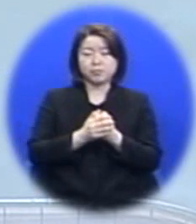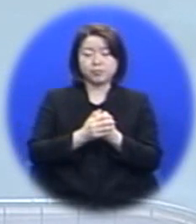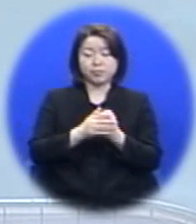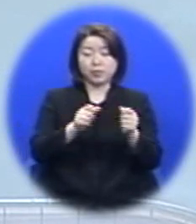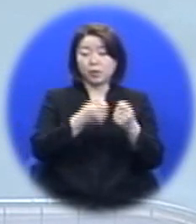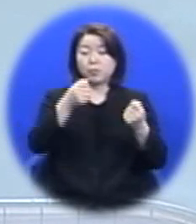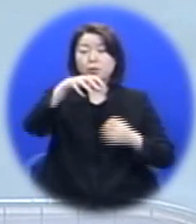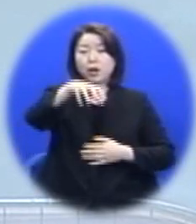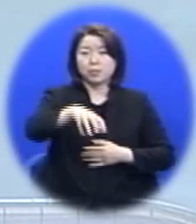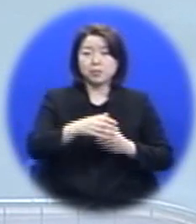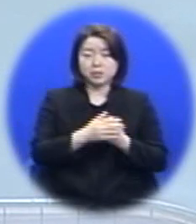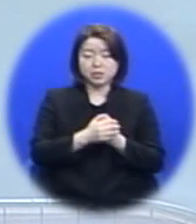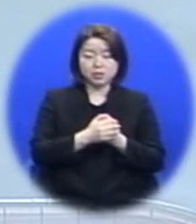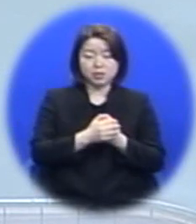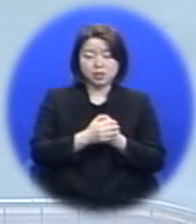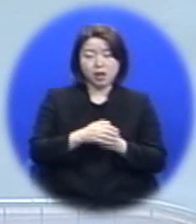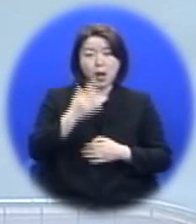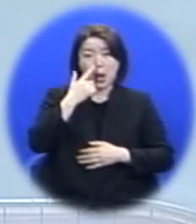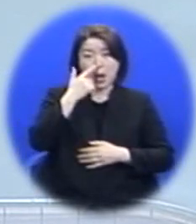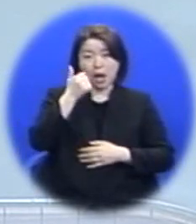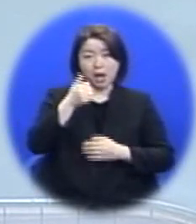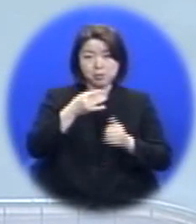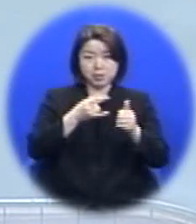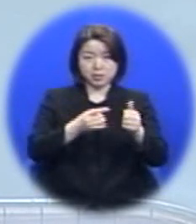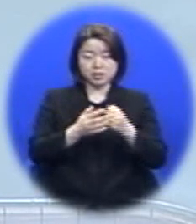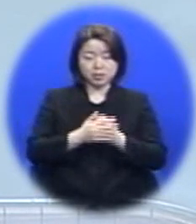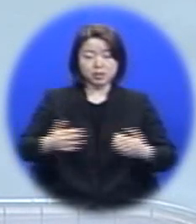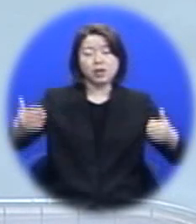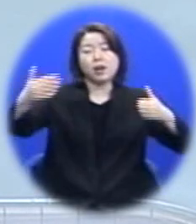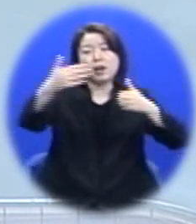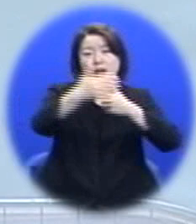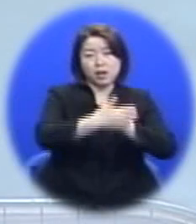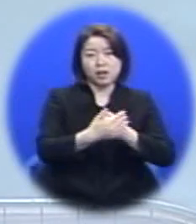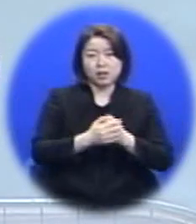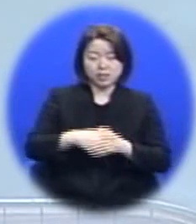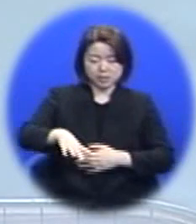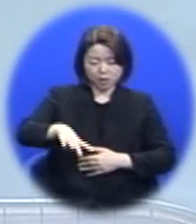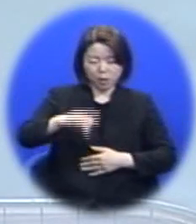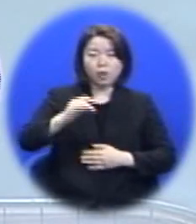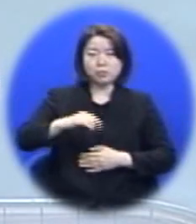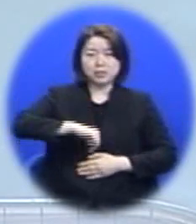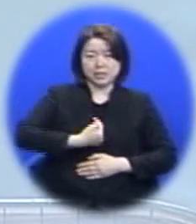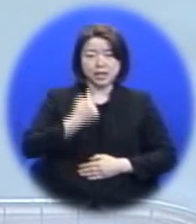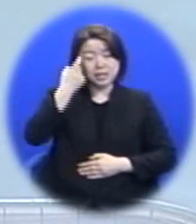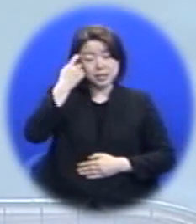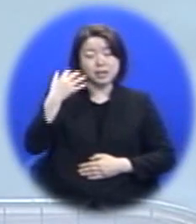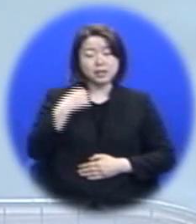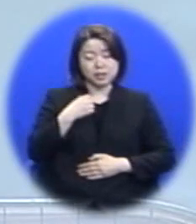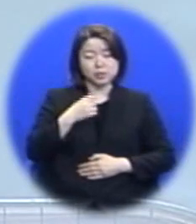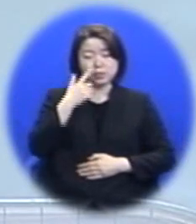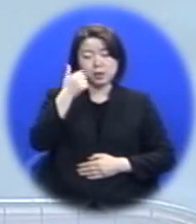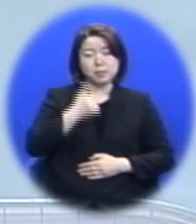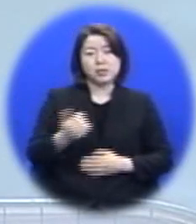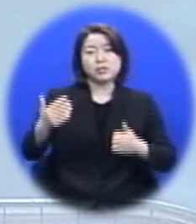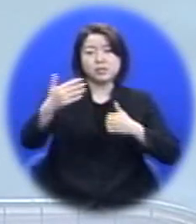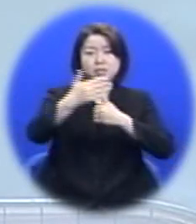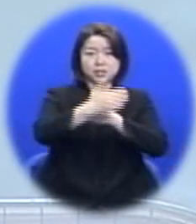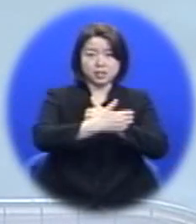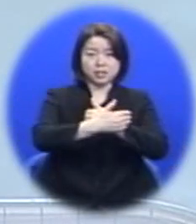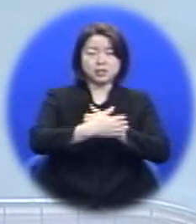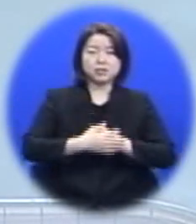현관에서 배웅 나오는 아버지를 끌어안았어요. 처음 자기 의지로 아버지를 안았습니다.